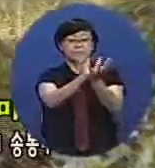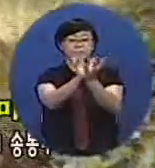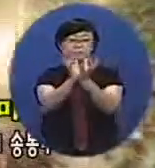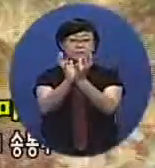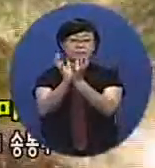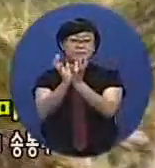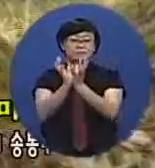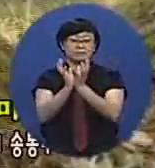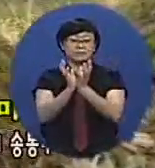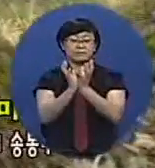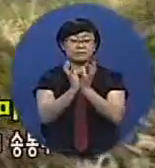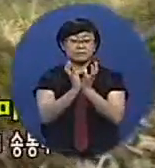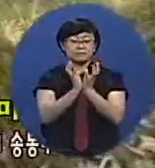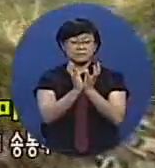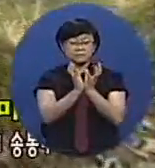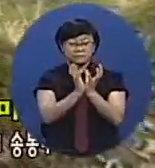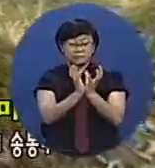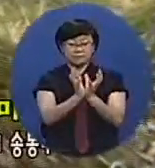할미 있고